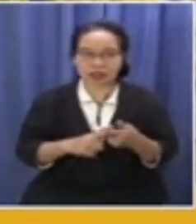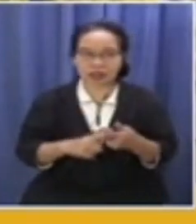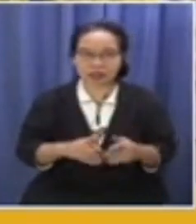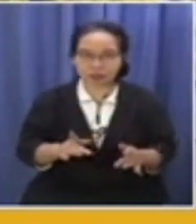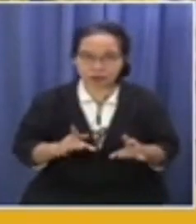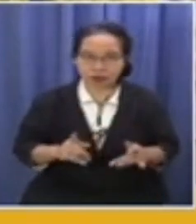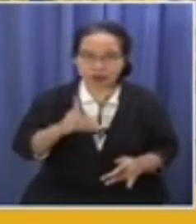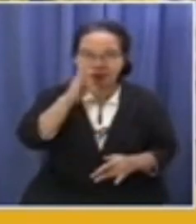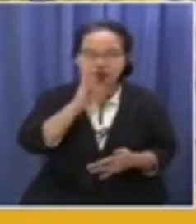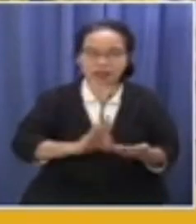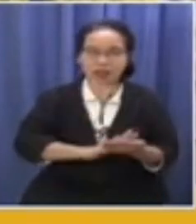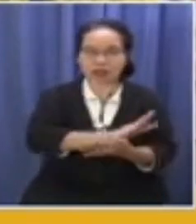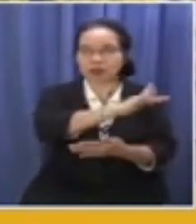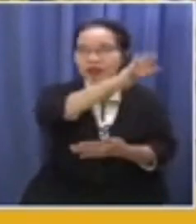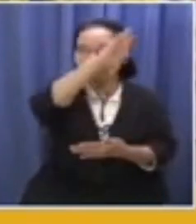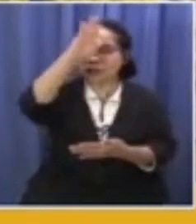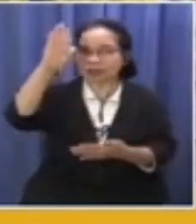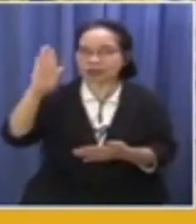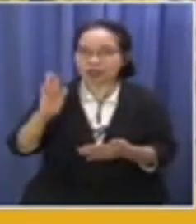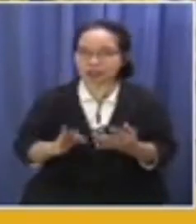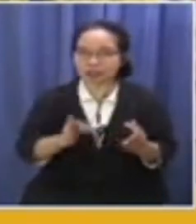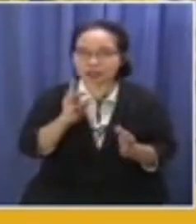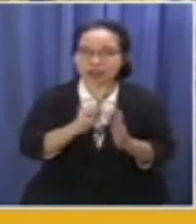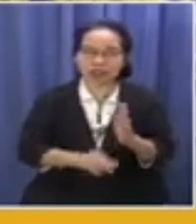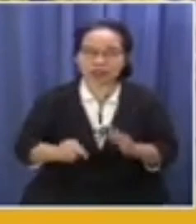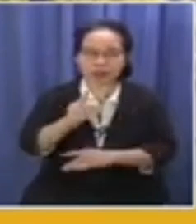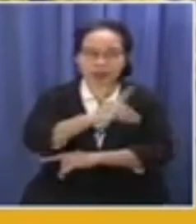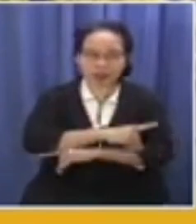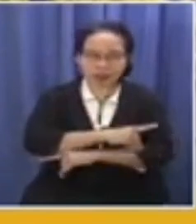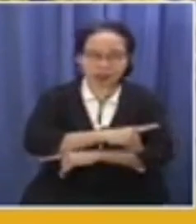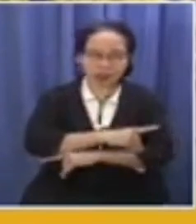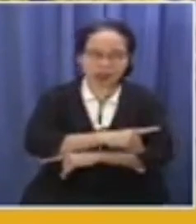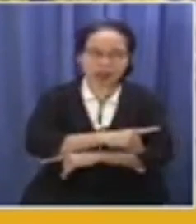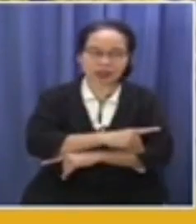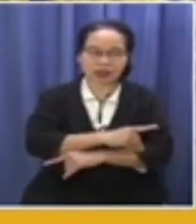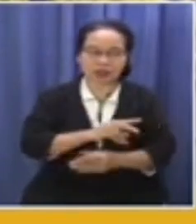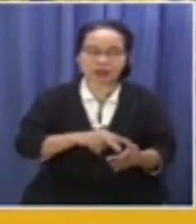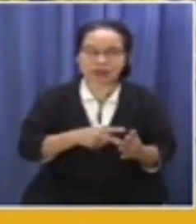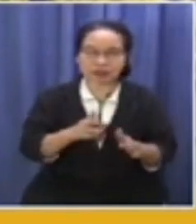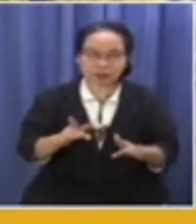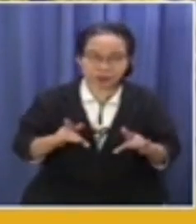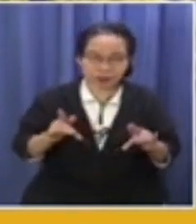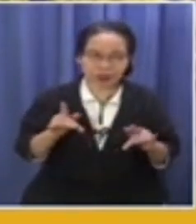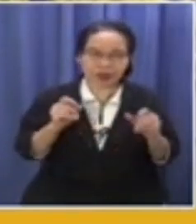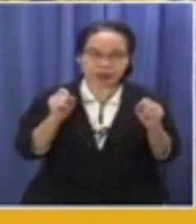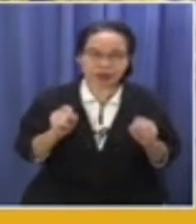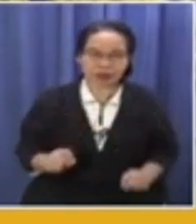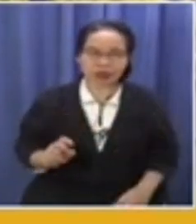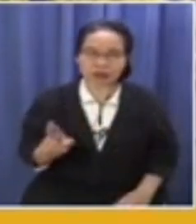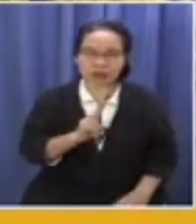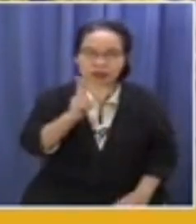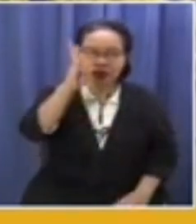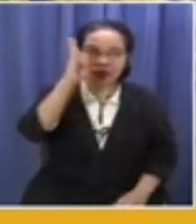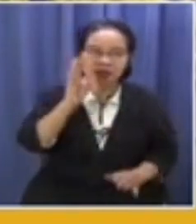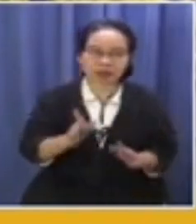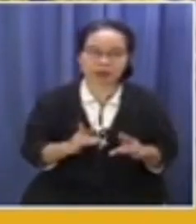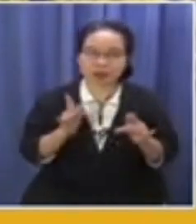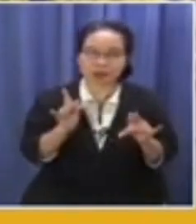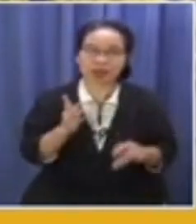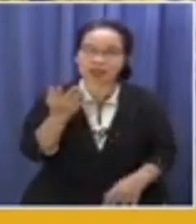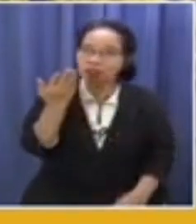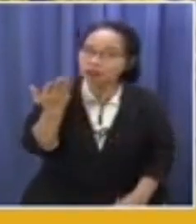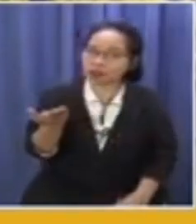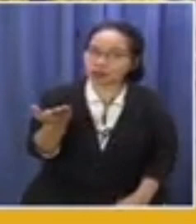awa ng Diyos lumuluwalhati sa paghuhukom ibig sabihin kung kung Naawa ka pwedeng gumamit ang diyos ng awa